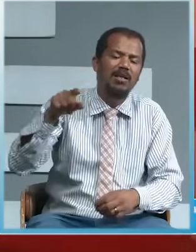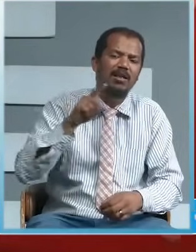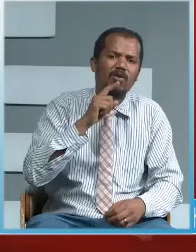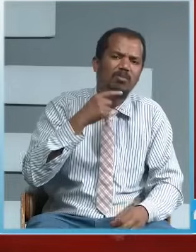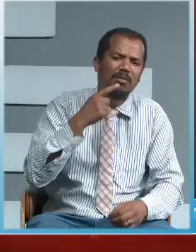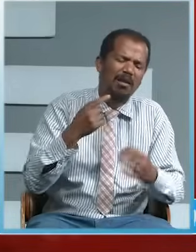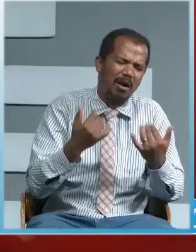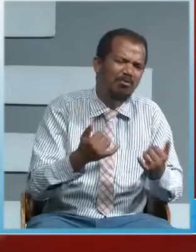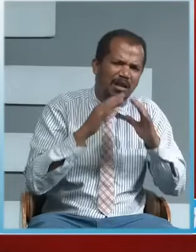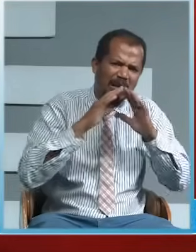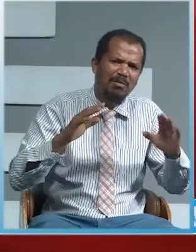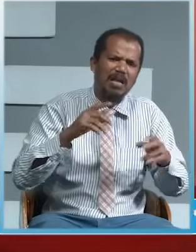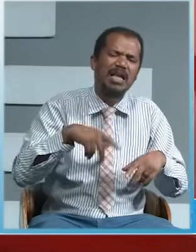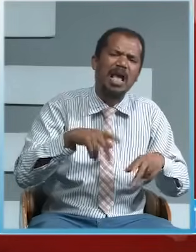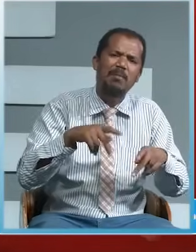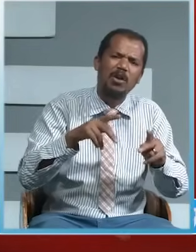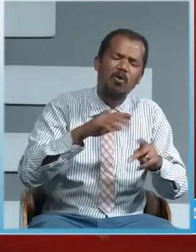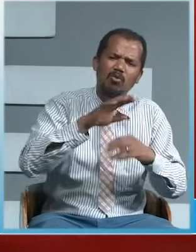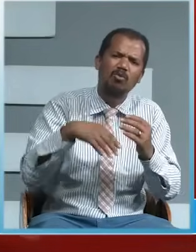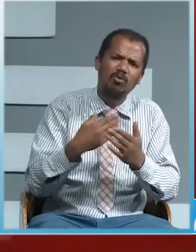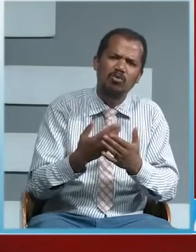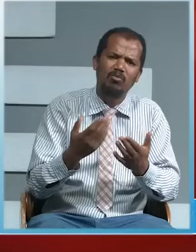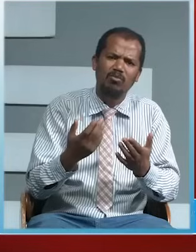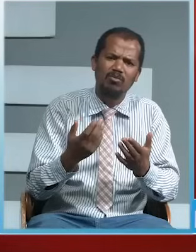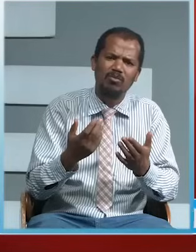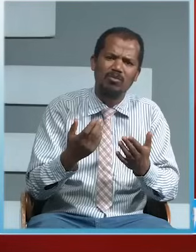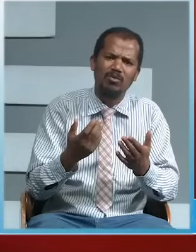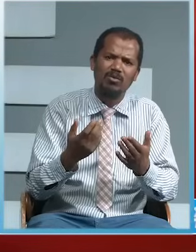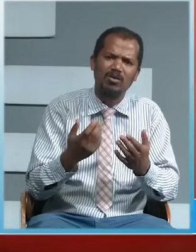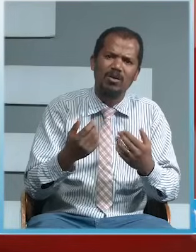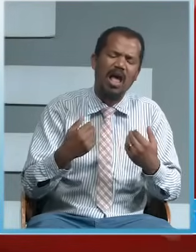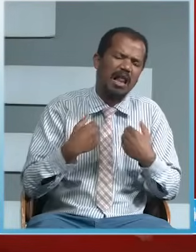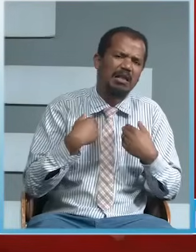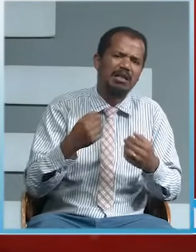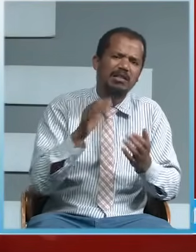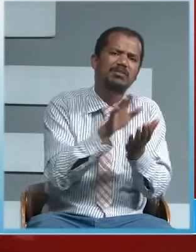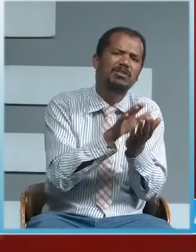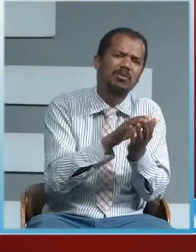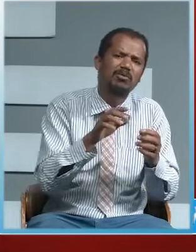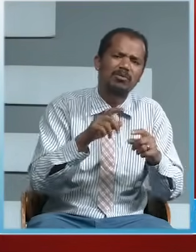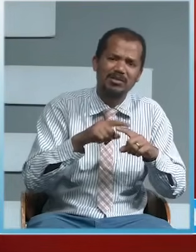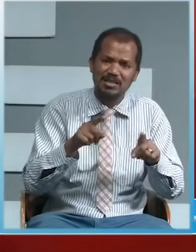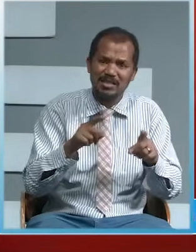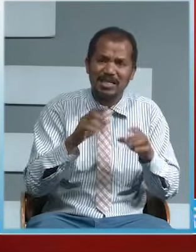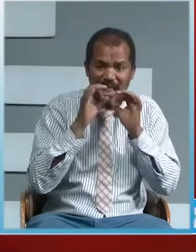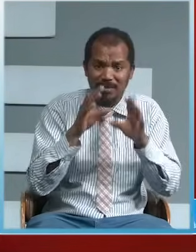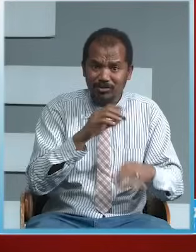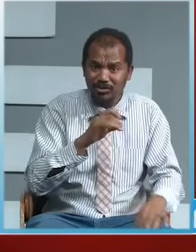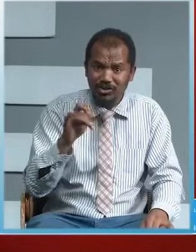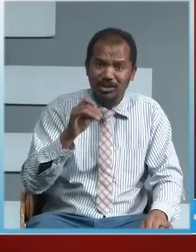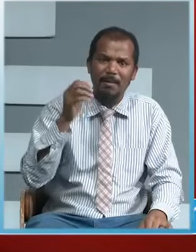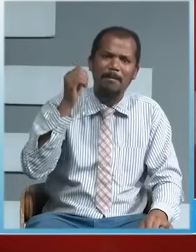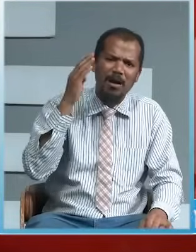እንትን የሚባለው ሰላም ነው። ገበሬው ምርቱን እንትን እያለ ነው። ደብረ ማርቆስ አንጻራዊ ሰላም ናት። ትምህርት ቤቶች ምናምን እንቅስቃሴ የለም እንጂ